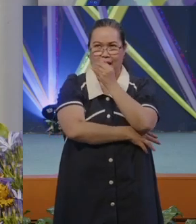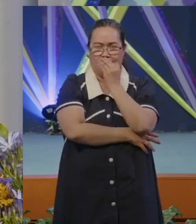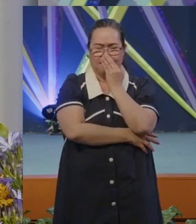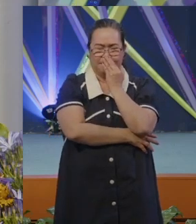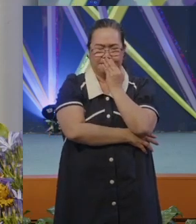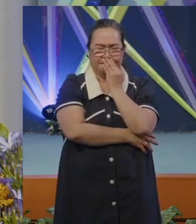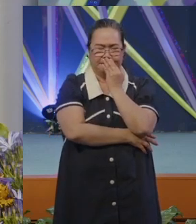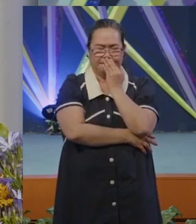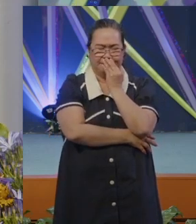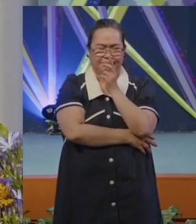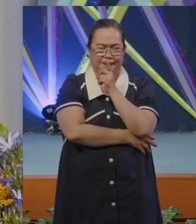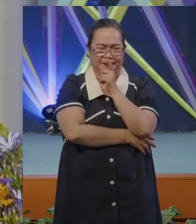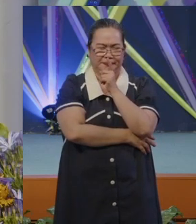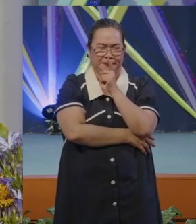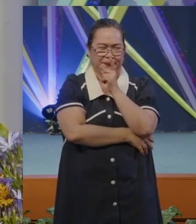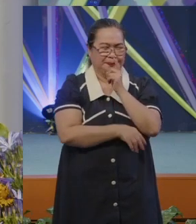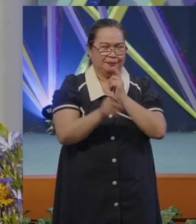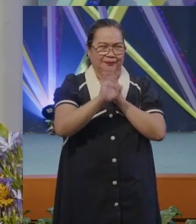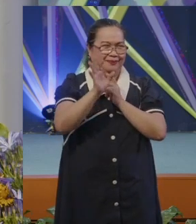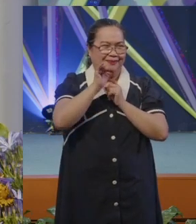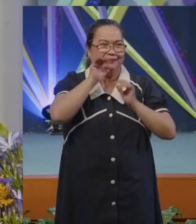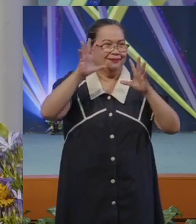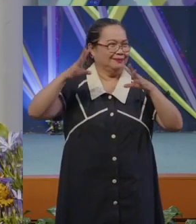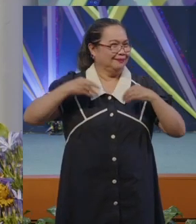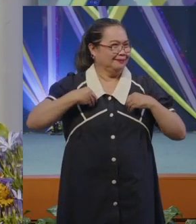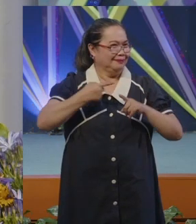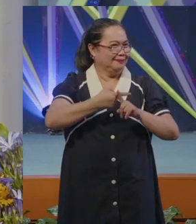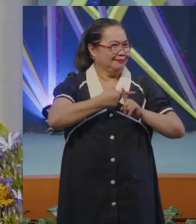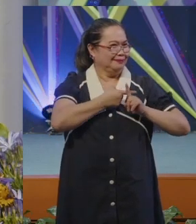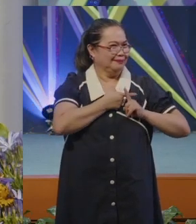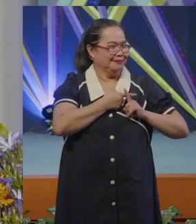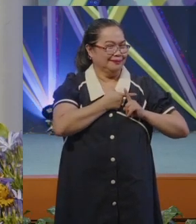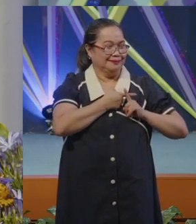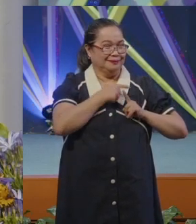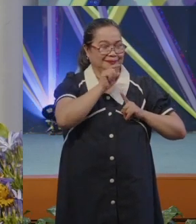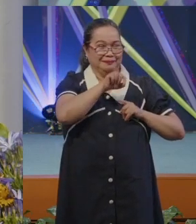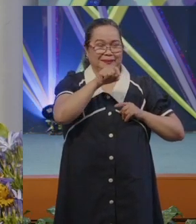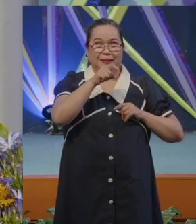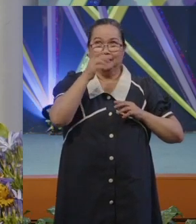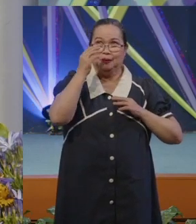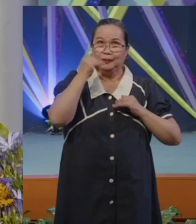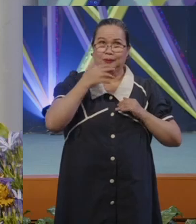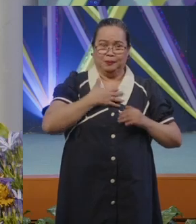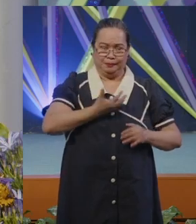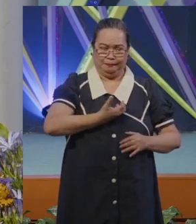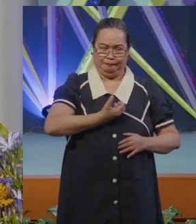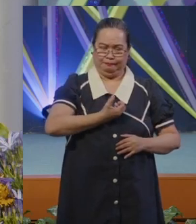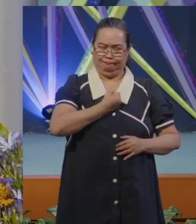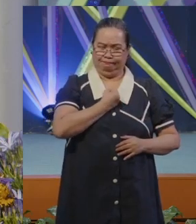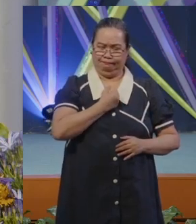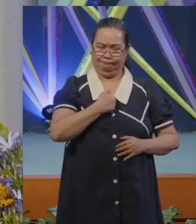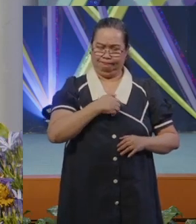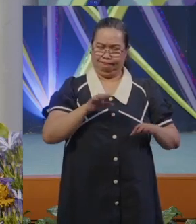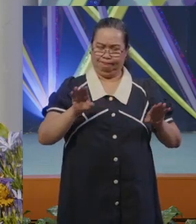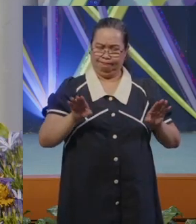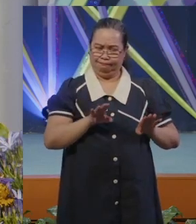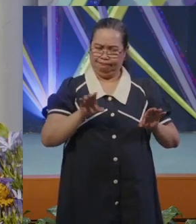gospel, pero hindi ka pa tumatanggap kay Jesus. Umaasa ka pa rin sa iyong sariling mabubuting